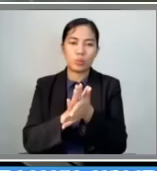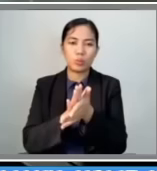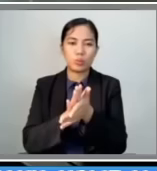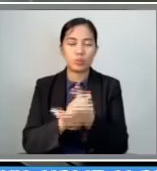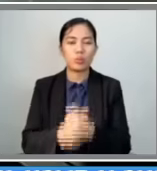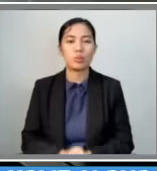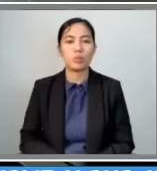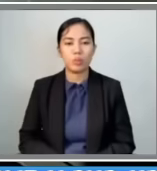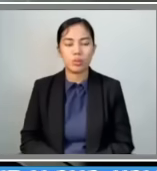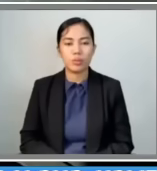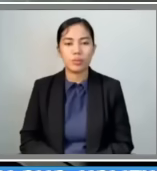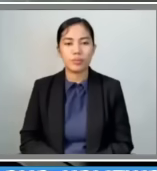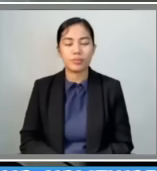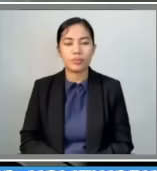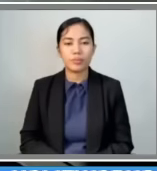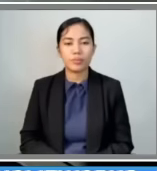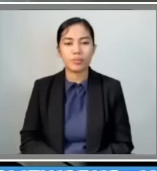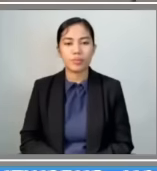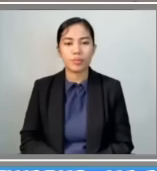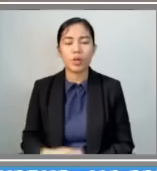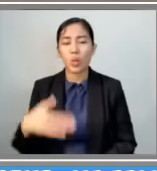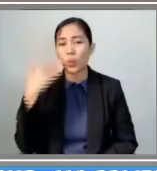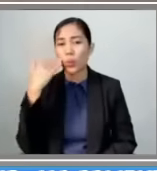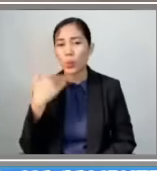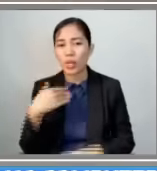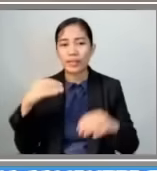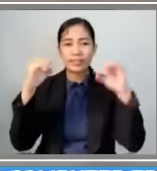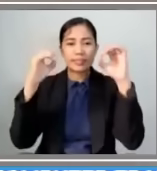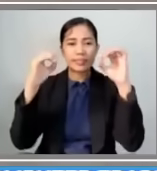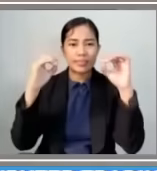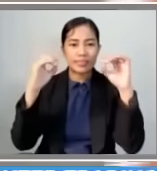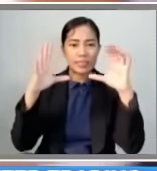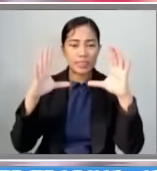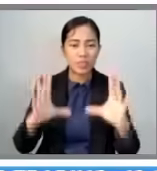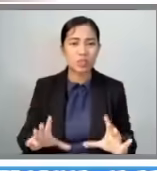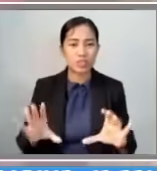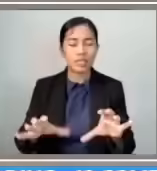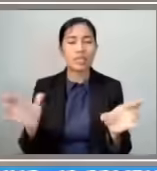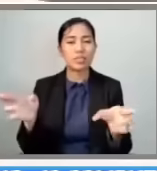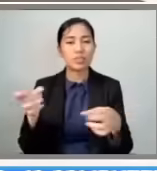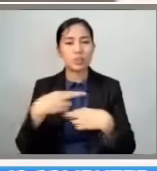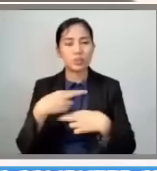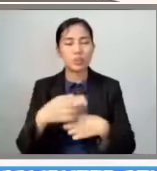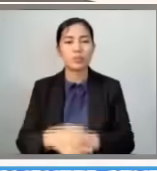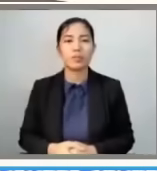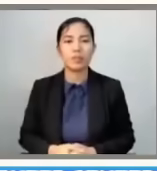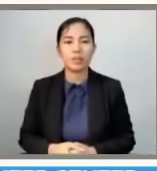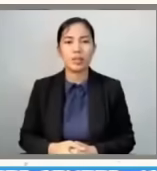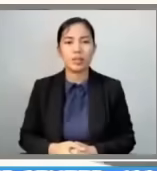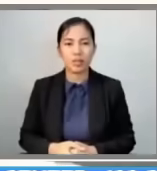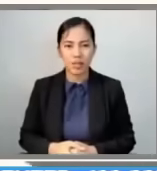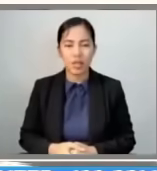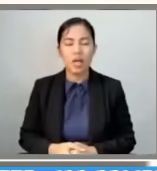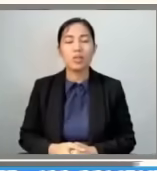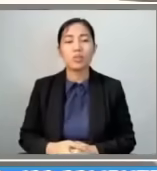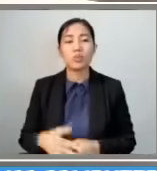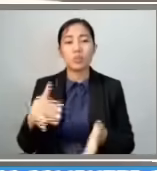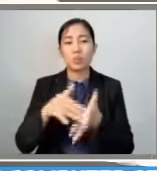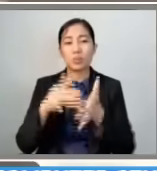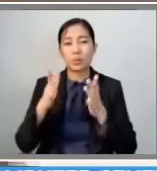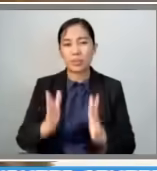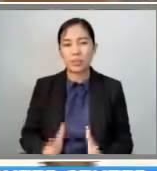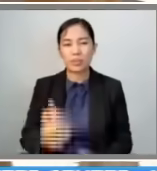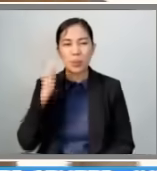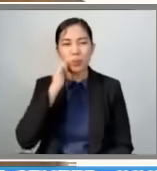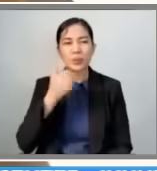ratio. Bukod sa kakulangan ng guro at classroom, malaki din sa maraming estudyante ang gutom. Kaya mahigit doble ang hinihinging